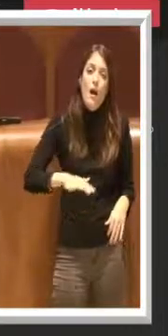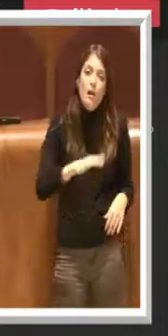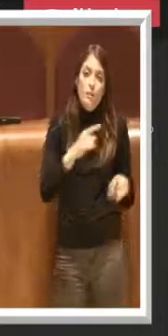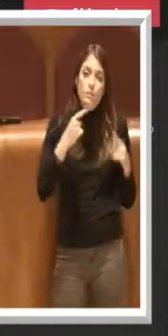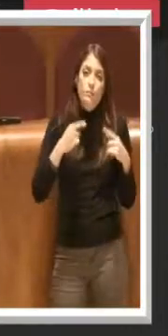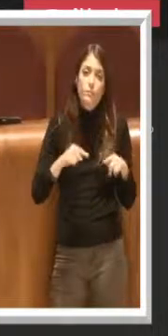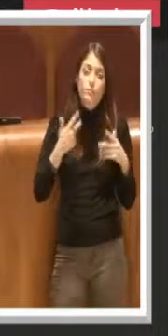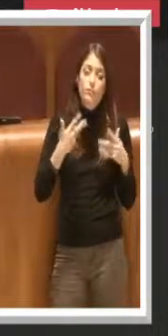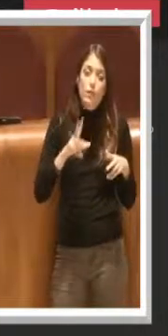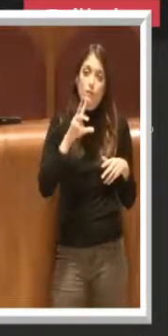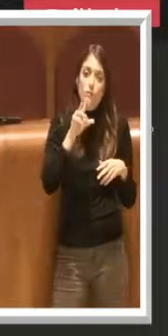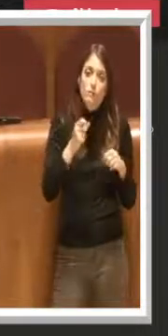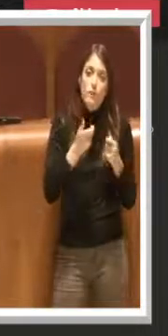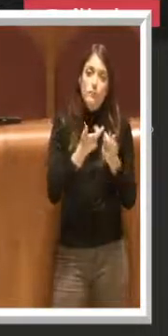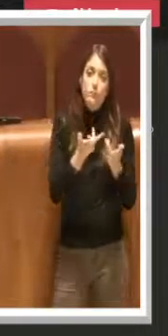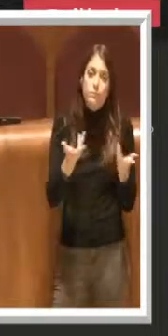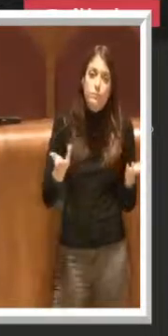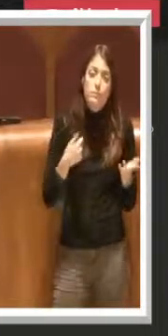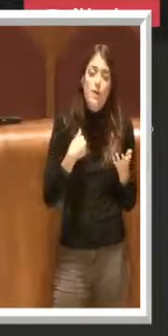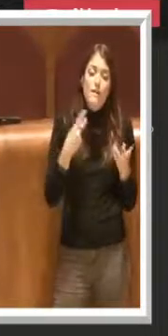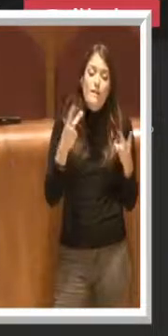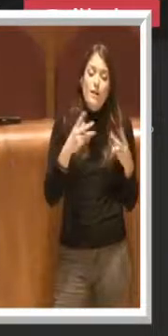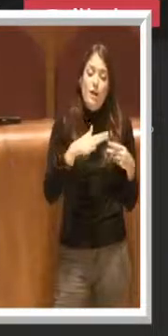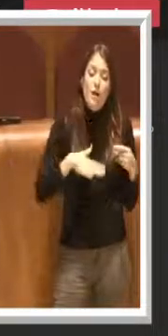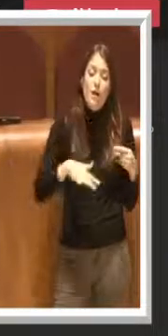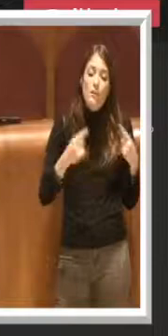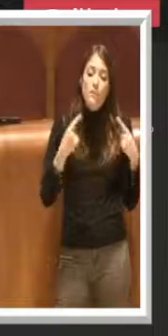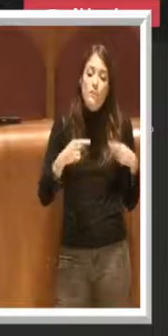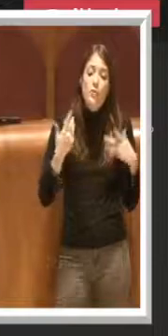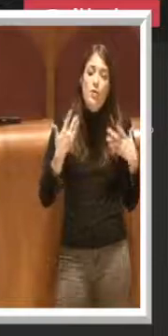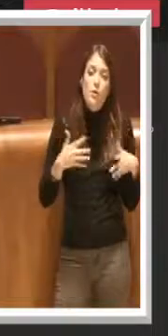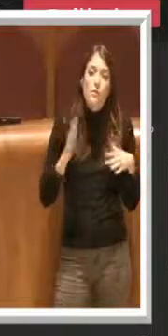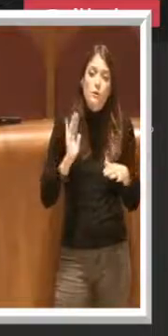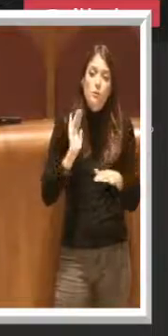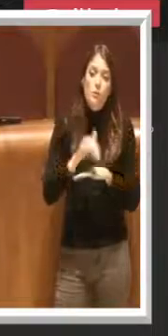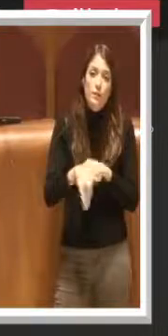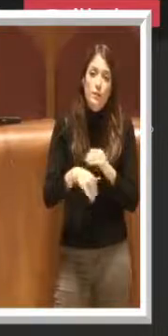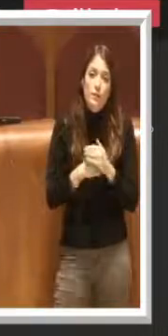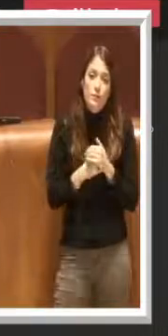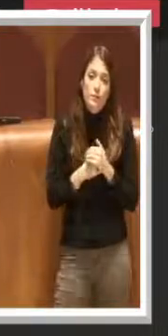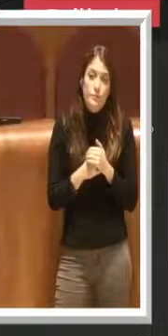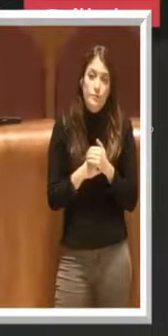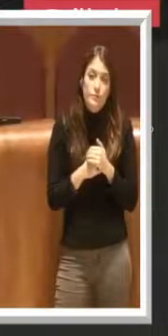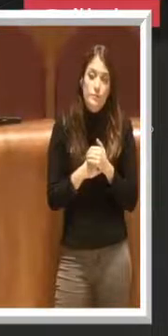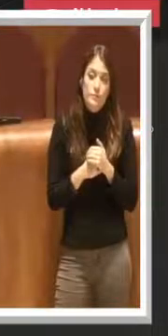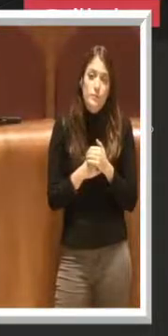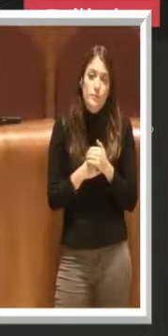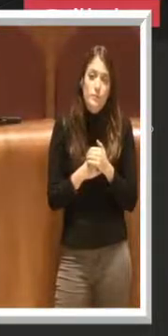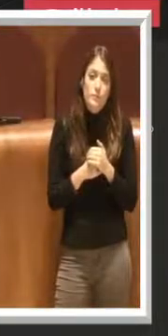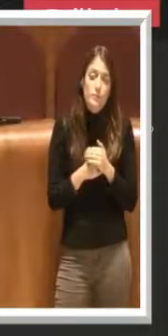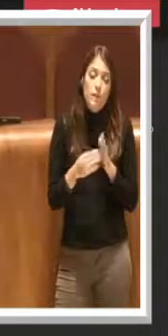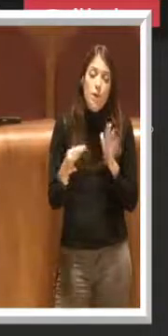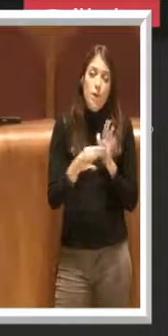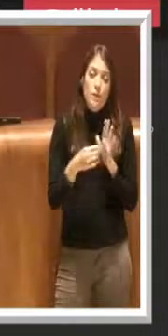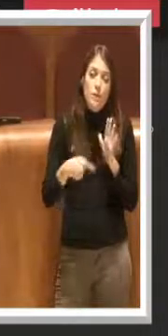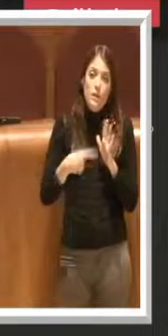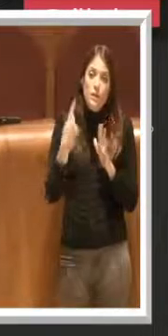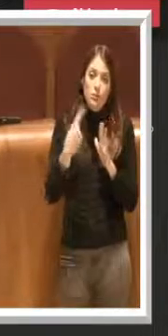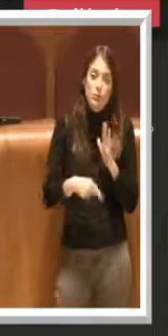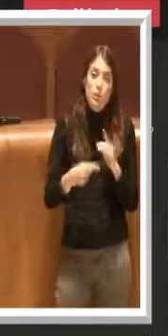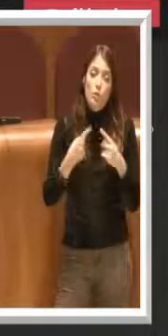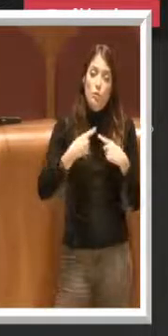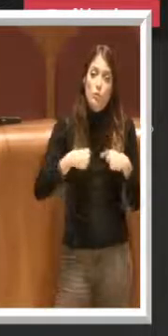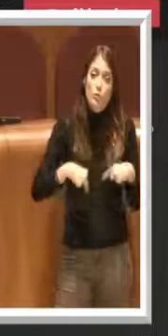abbiamo detto più volte, ormai è assolutamente superato. Quindi nell'ordine del giorno